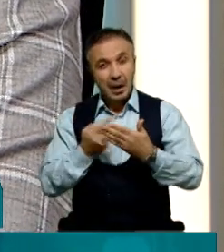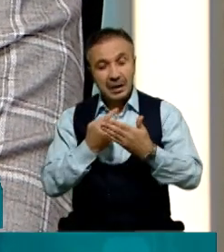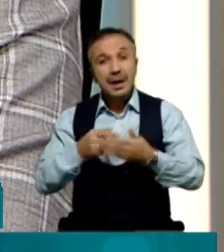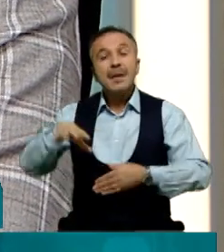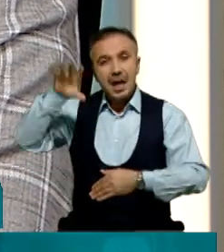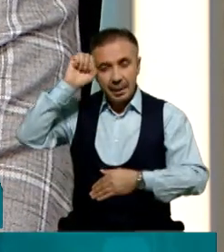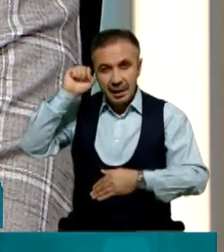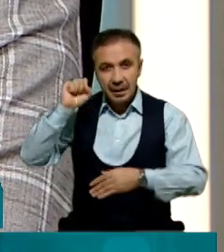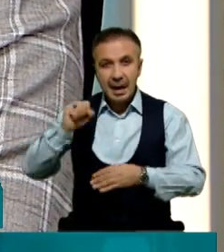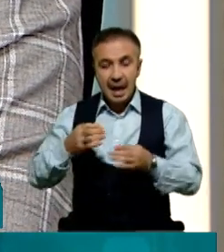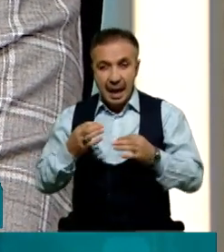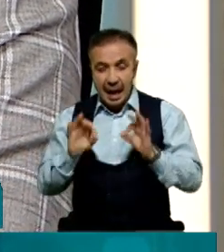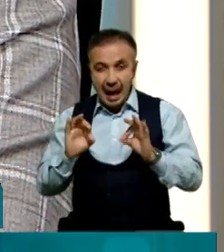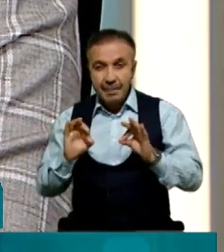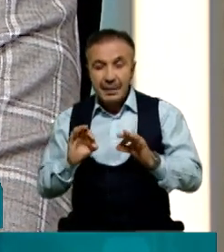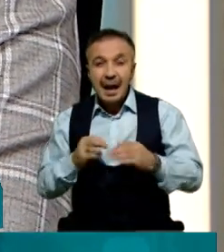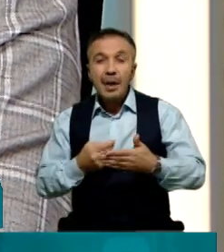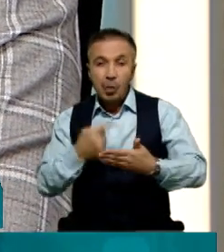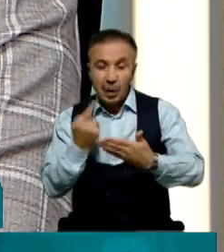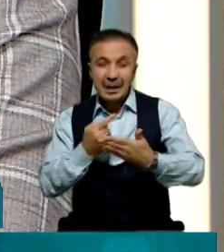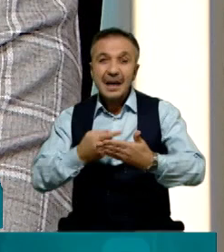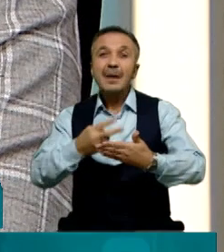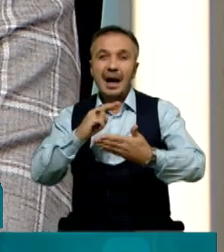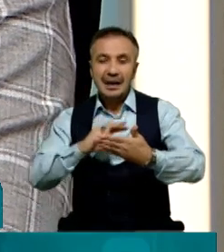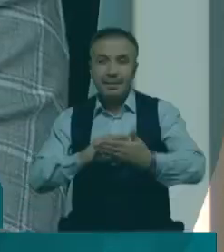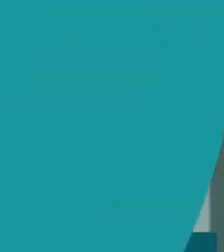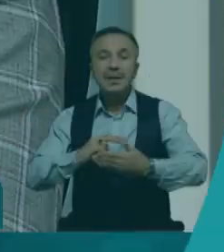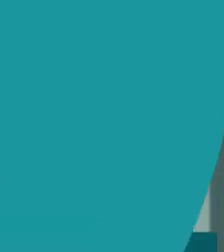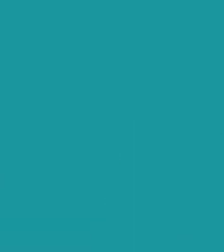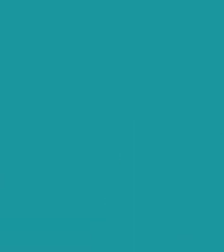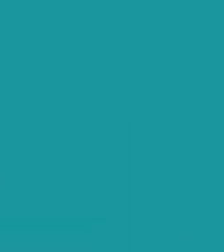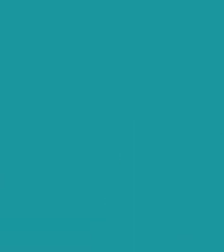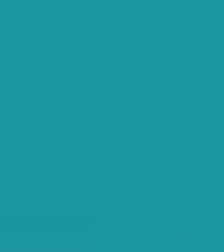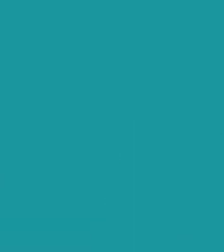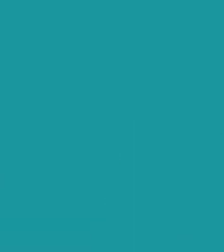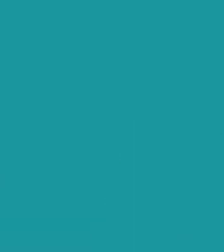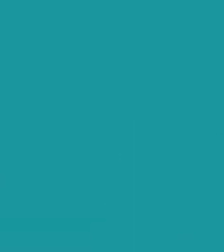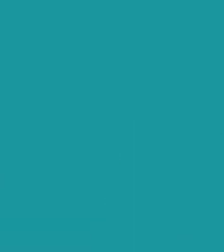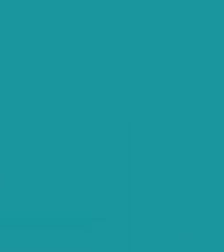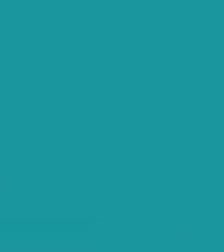var ondan önce Çünkü Manayı da bilecek ki Helali haramı bilsin tabi evde yaşamak var o